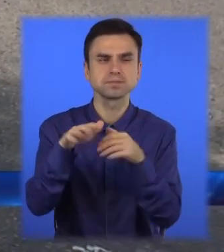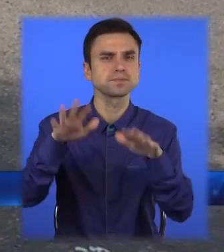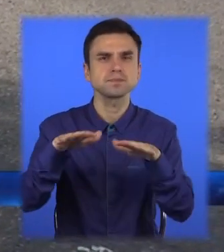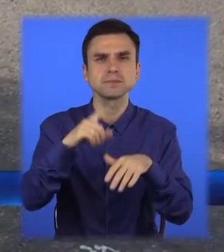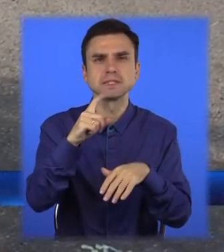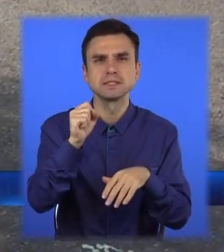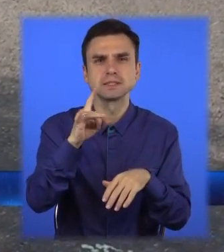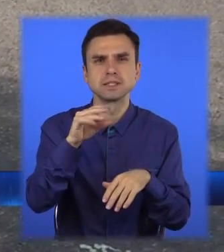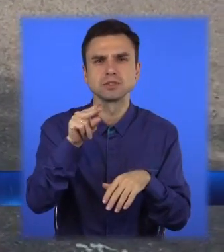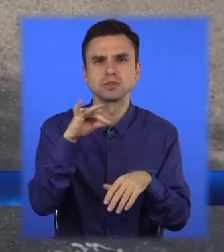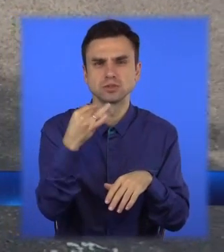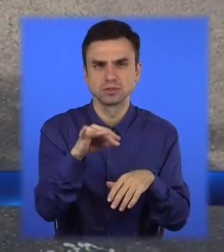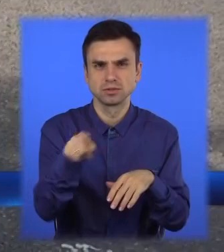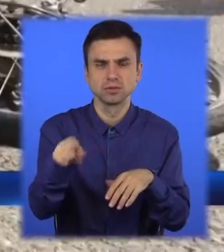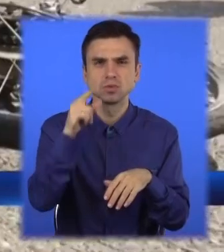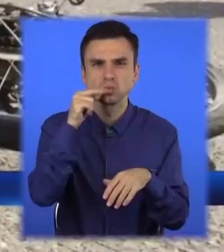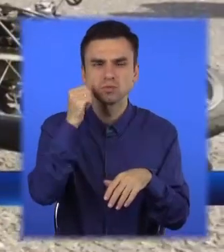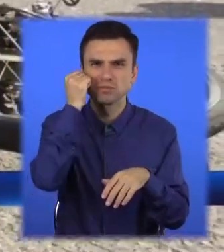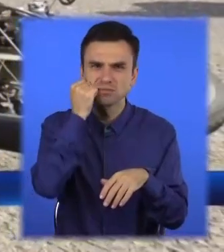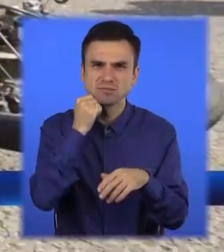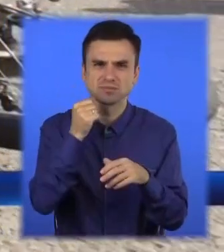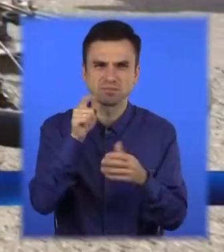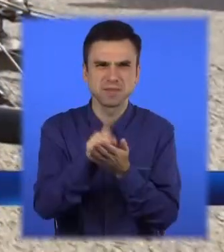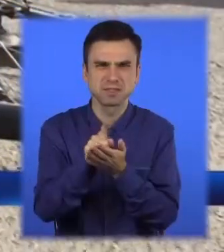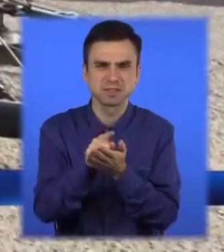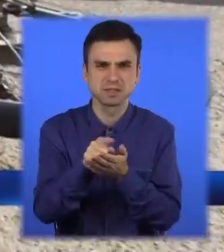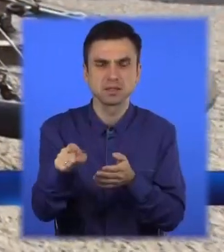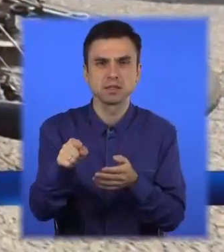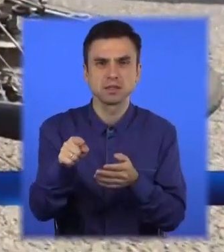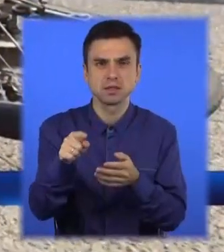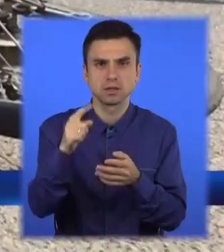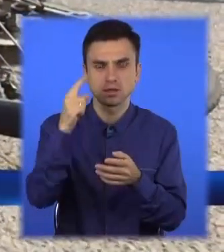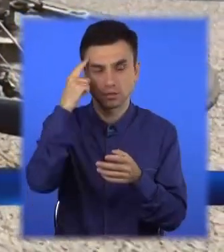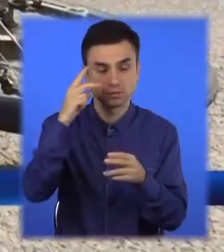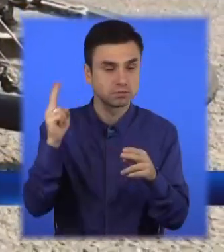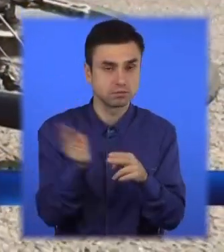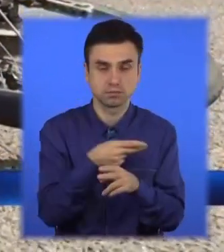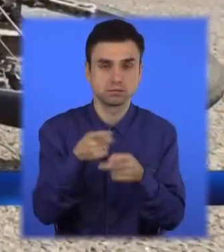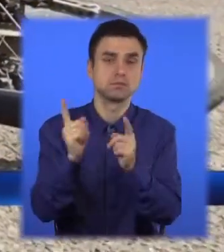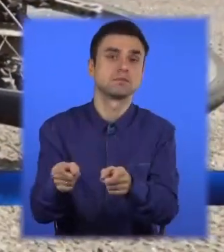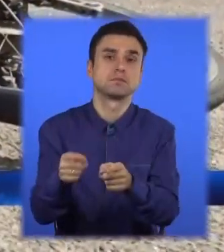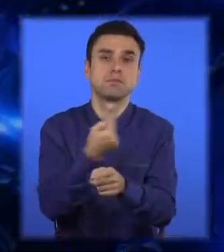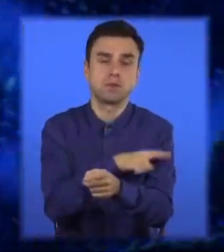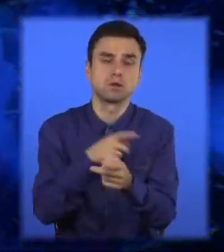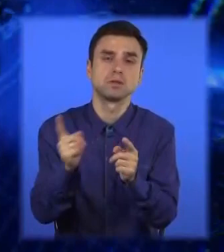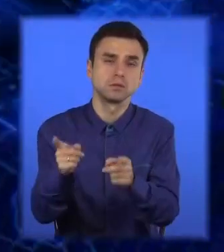мікрорайоні Зарічний. Тоді пенсіонера в стані коми відправили до Тисячки. Пізніше постраждалий